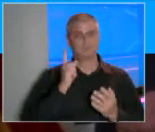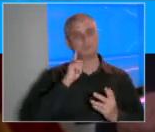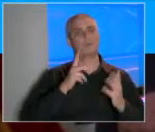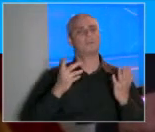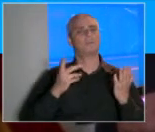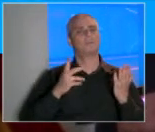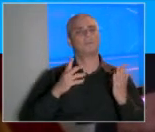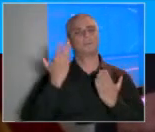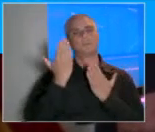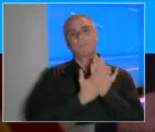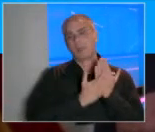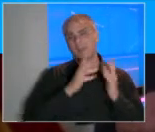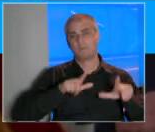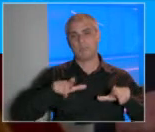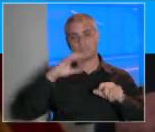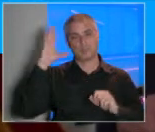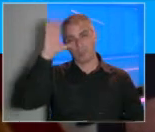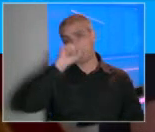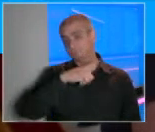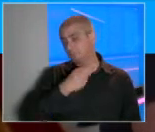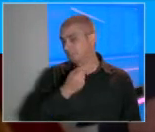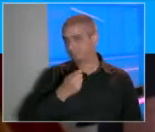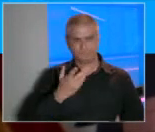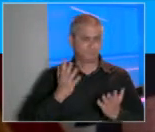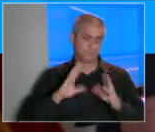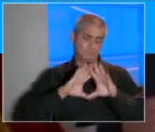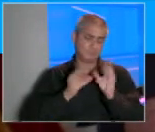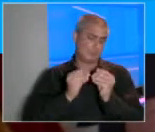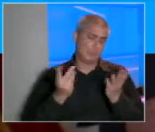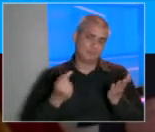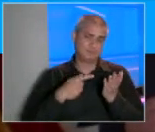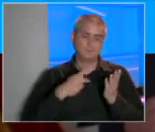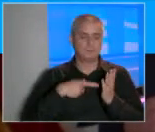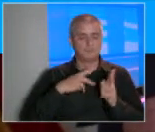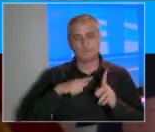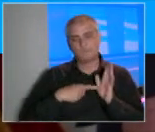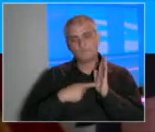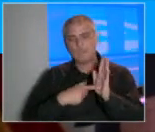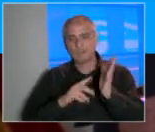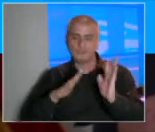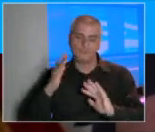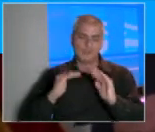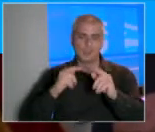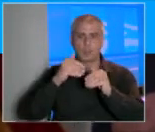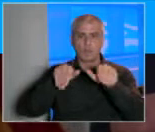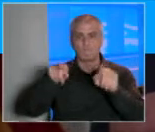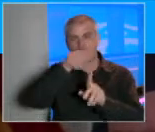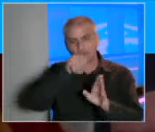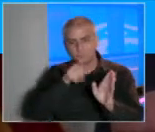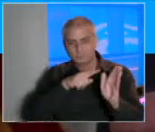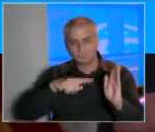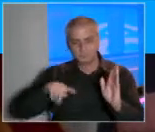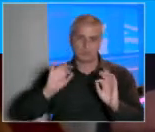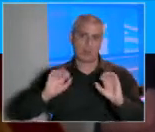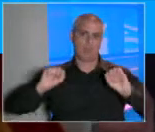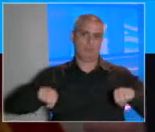המפה הקונספטואלית. המפה הזו היא מפה די כללית, שמסרטטת פחות או יותר את הגבולות של